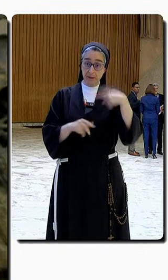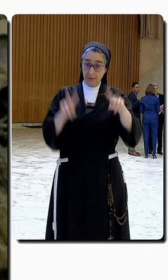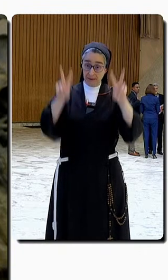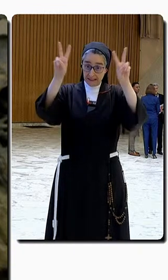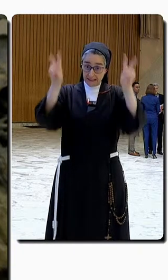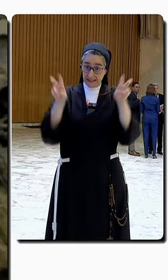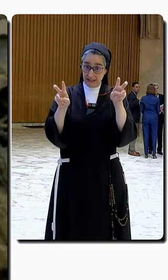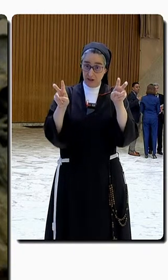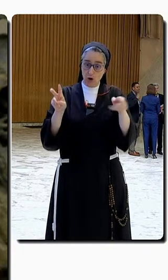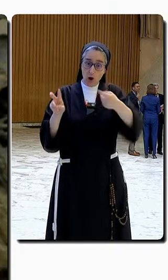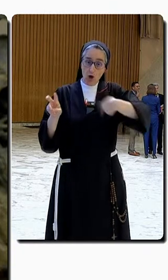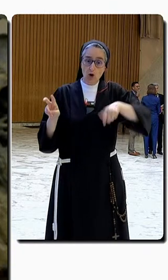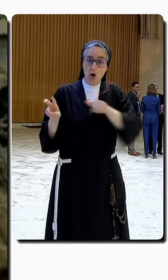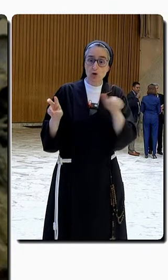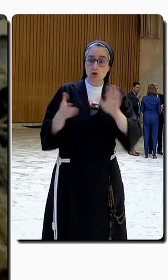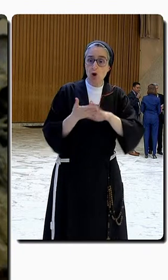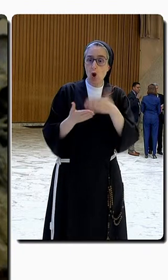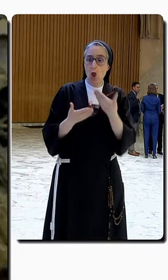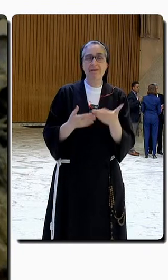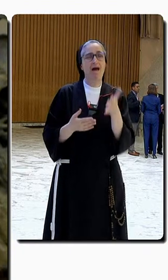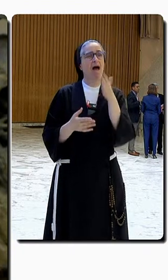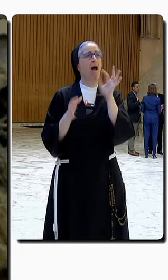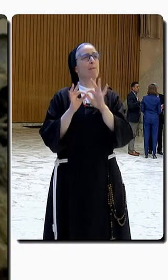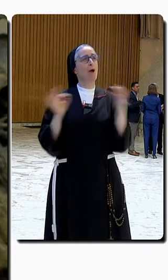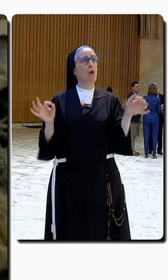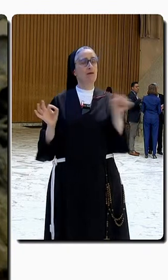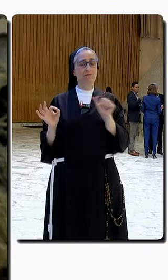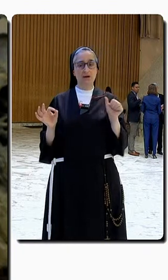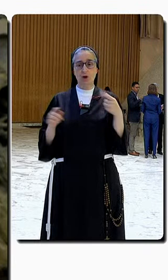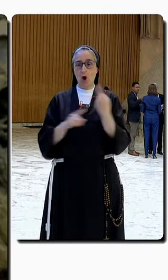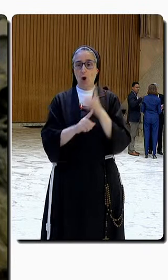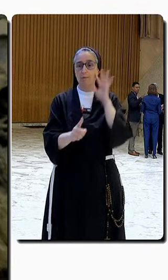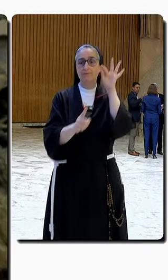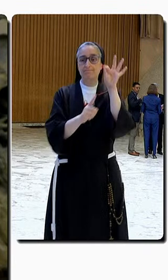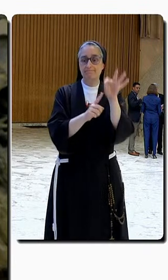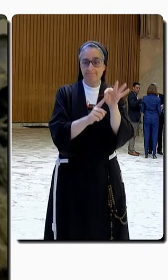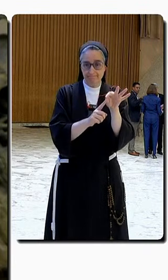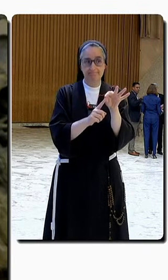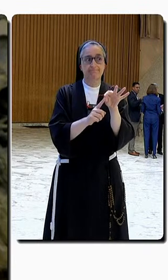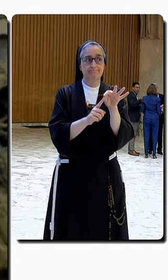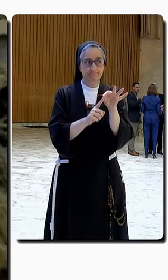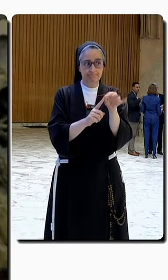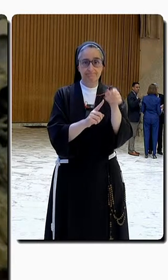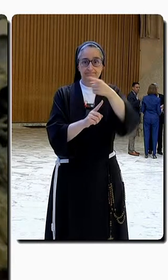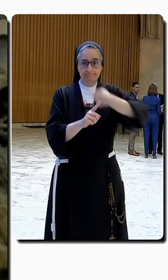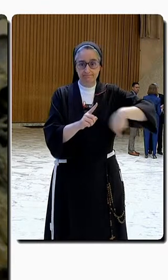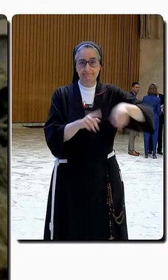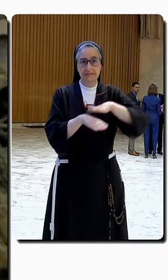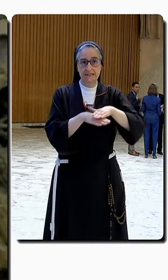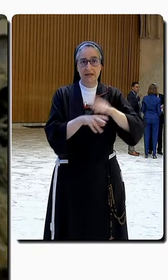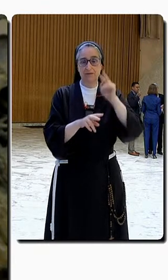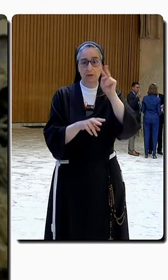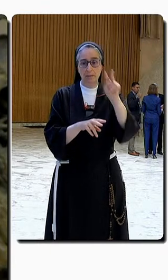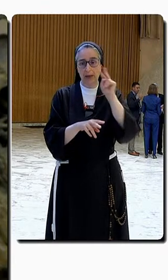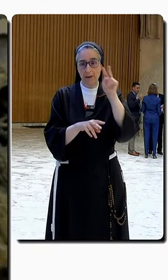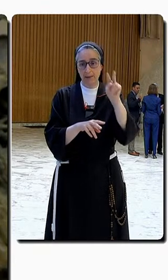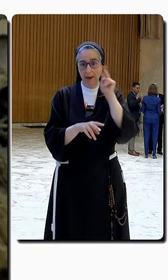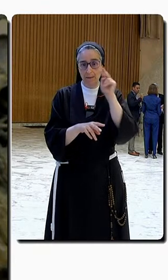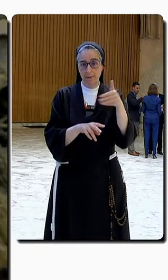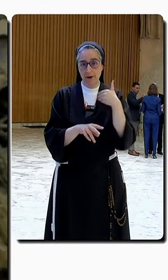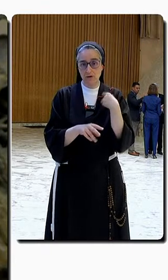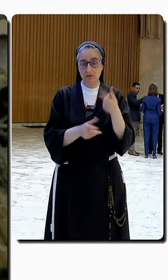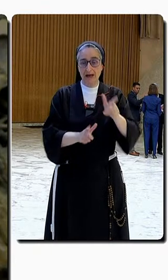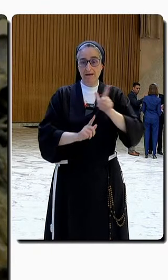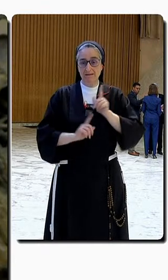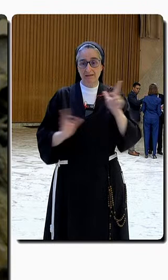che per noi non è solo una bella frase, ma un riferimento continuo del nostro servizio, avendo avuto